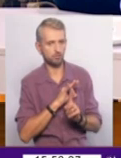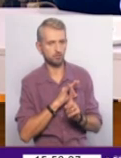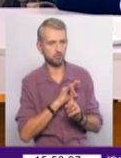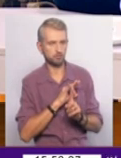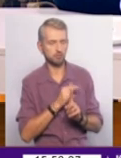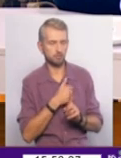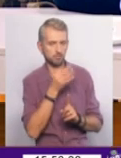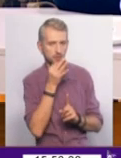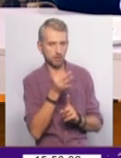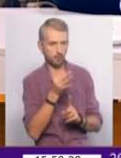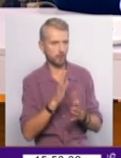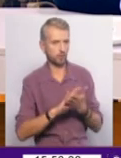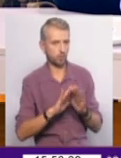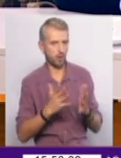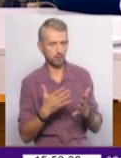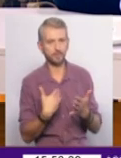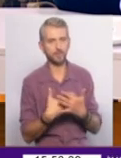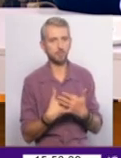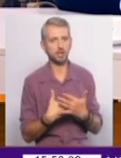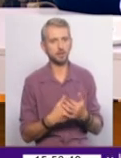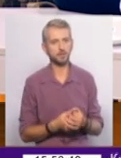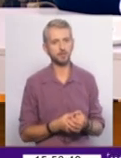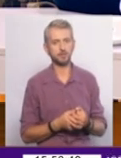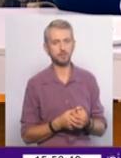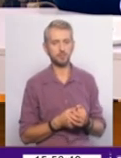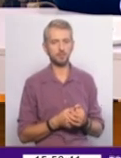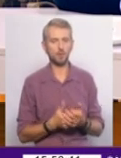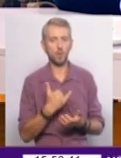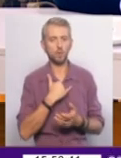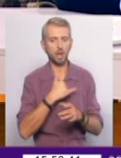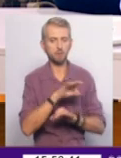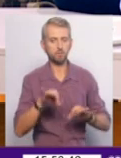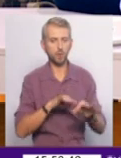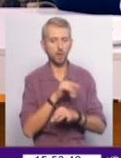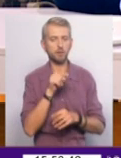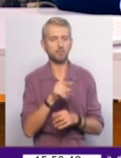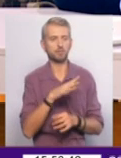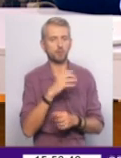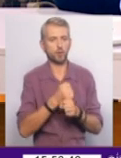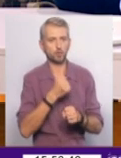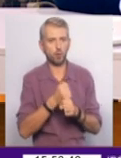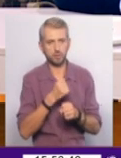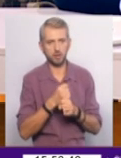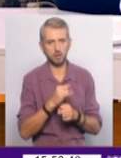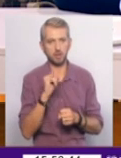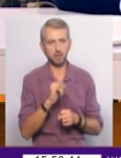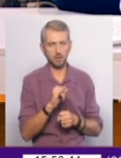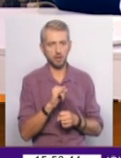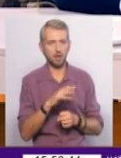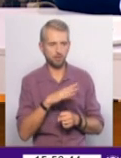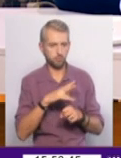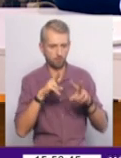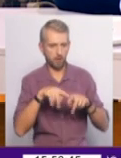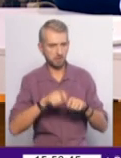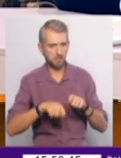би ситуація. Ну, наприклад, у нас проєкт він був розроблений і пройшов він експертизу.